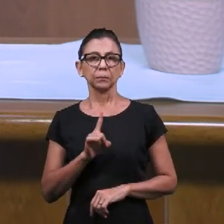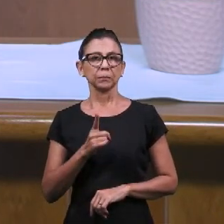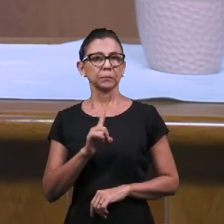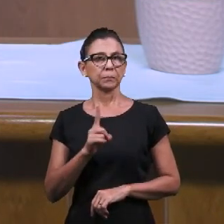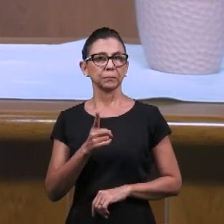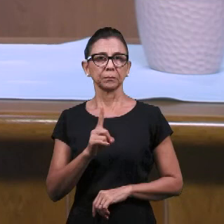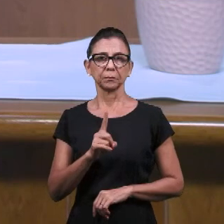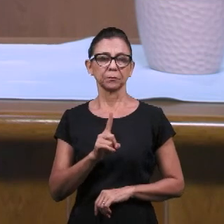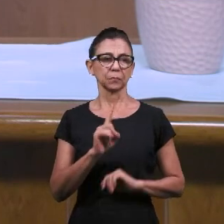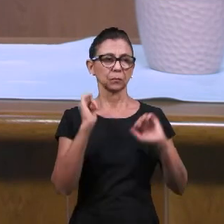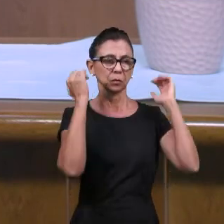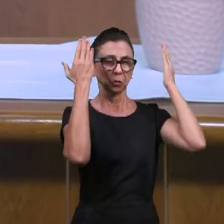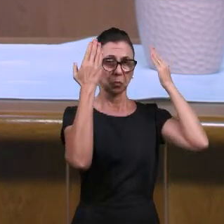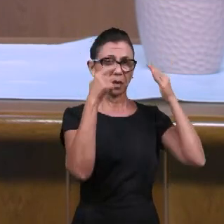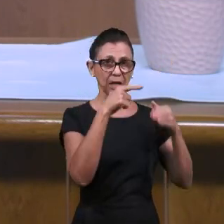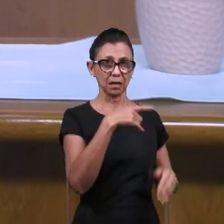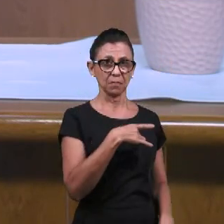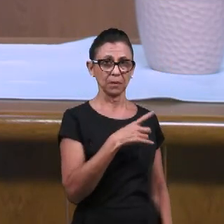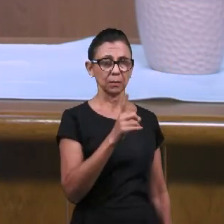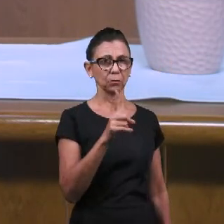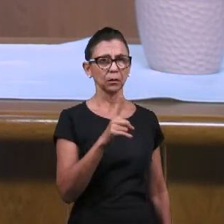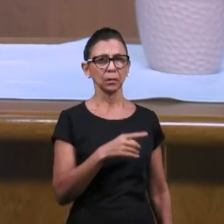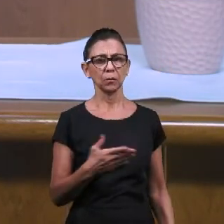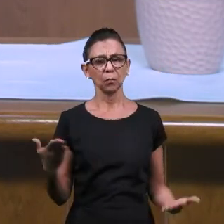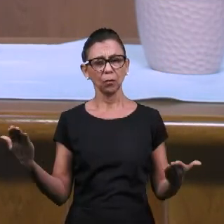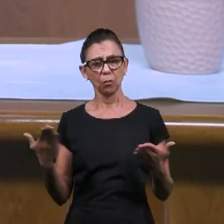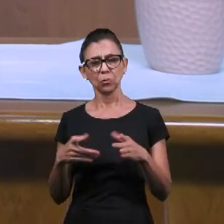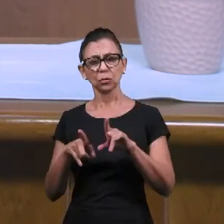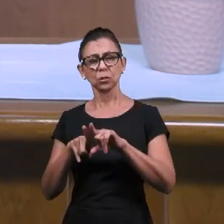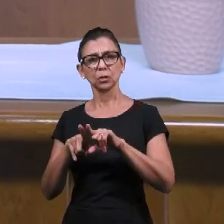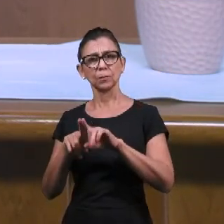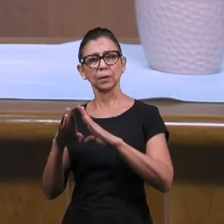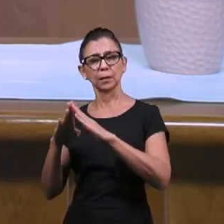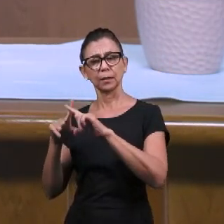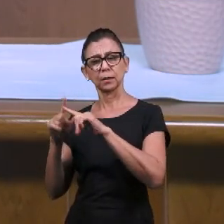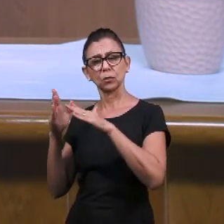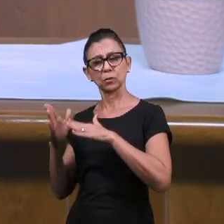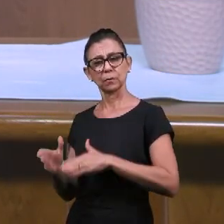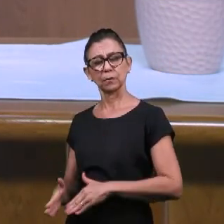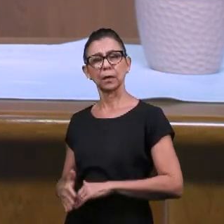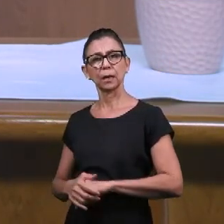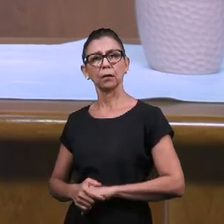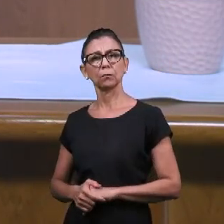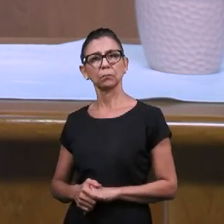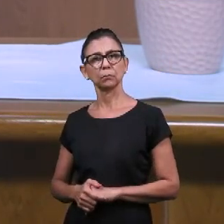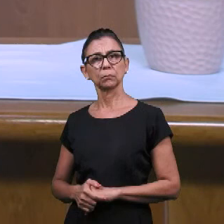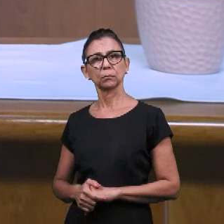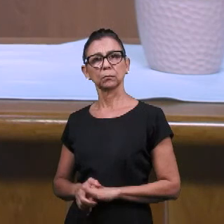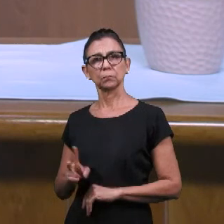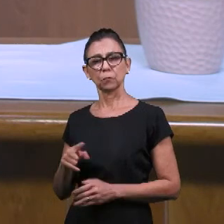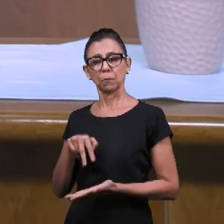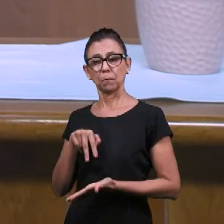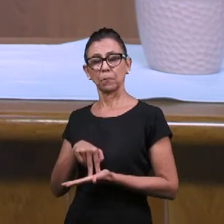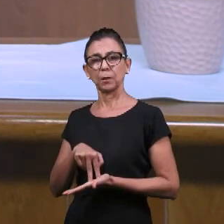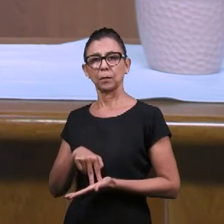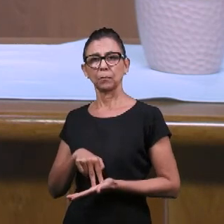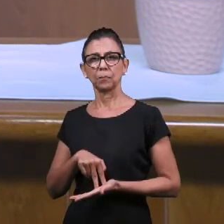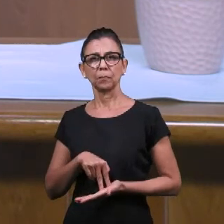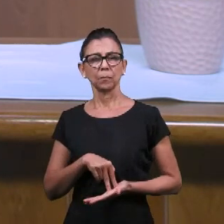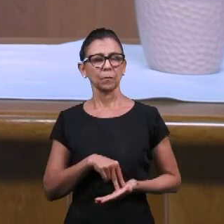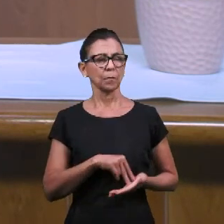Даниил, он не стал пред царем лобызить, и он не